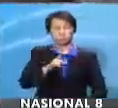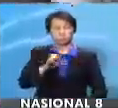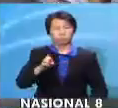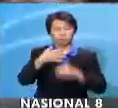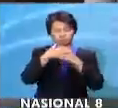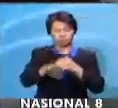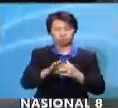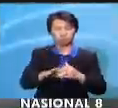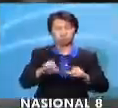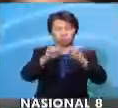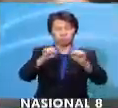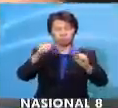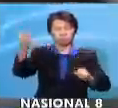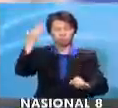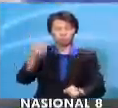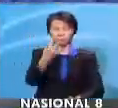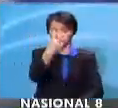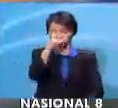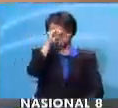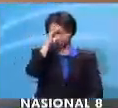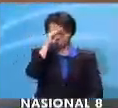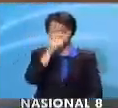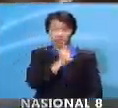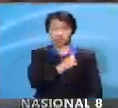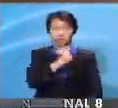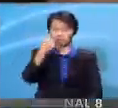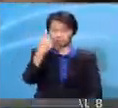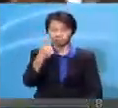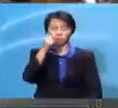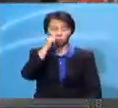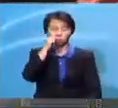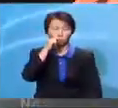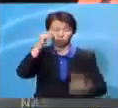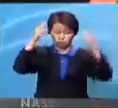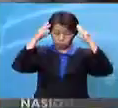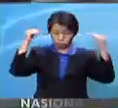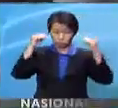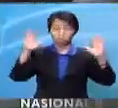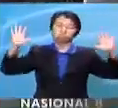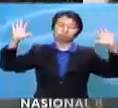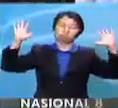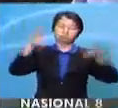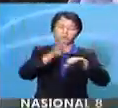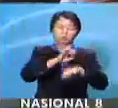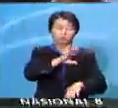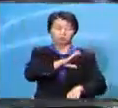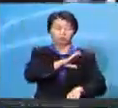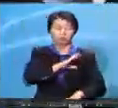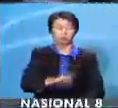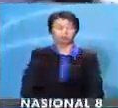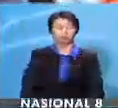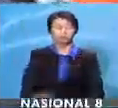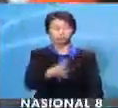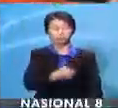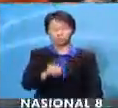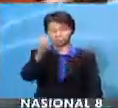selepas Selasa lepas dua lelaki warga Kanada dan seorang wanita warga Belanda menyerah diri di Balai Polis karamunsing